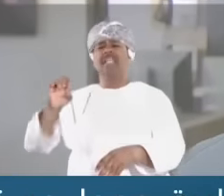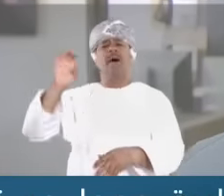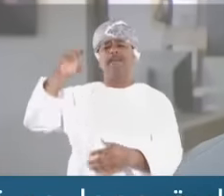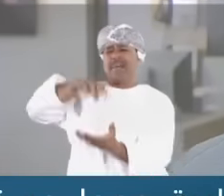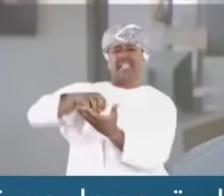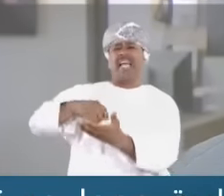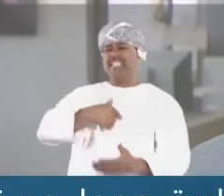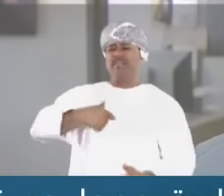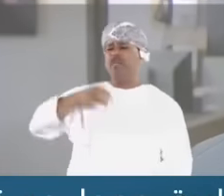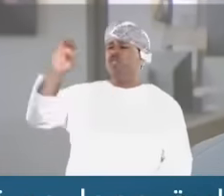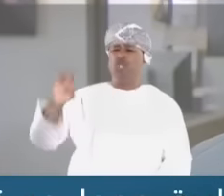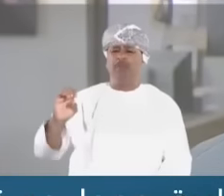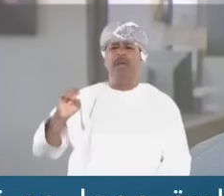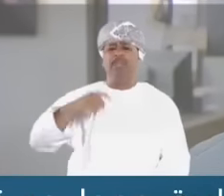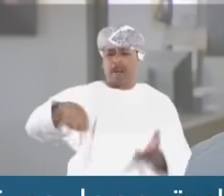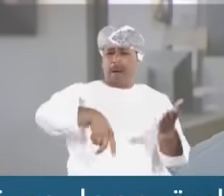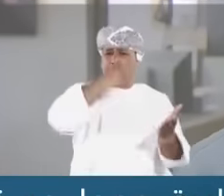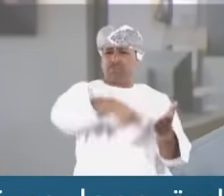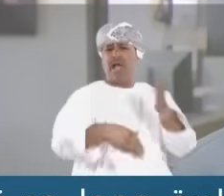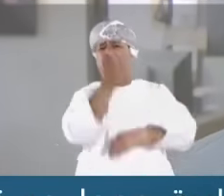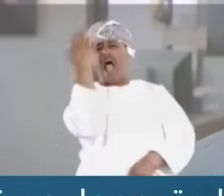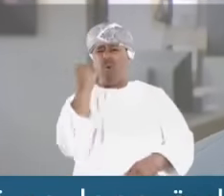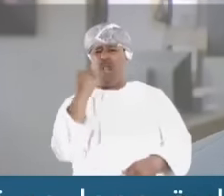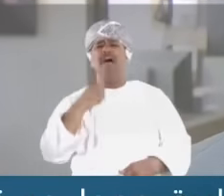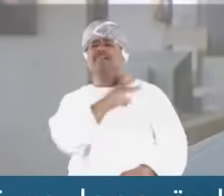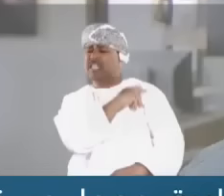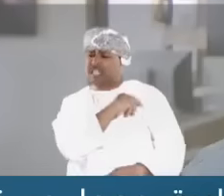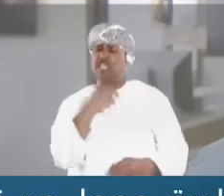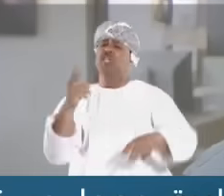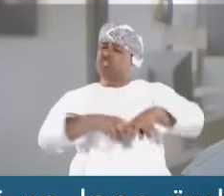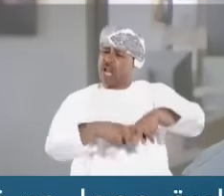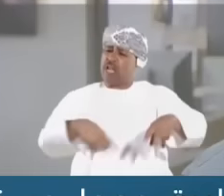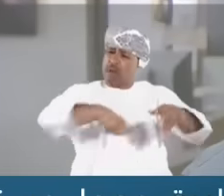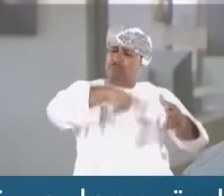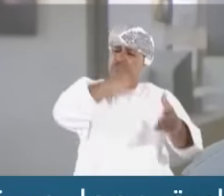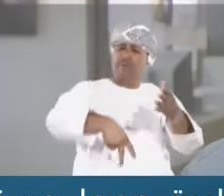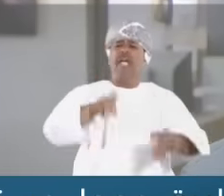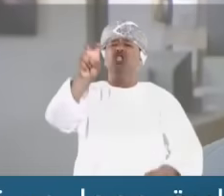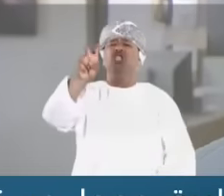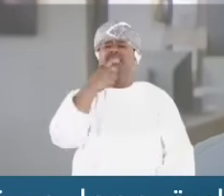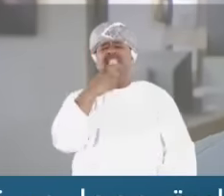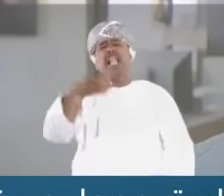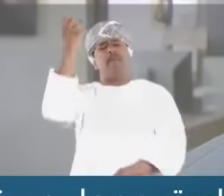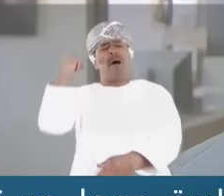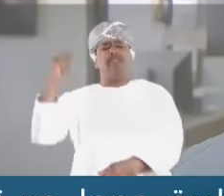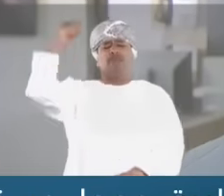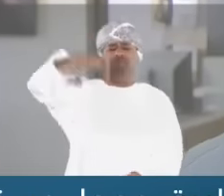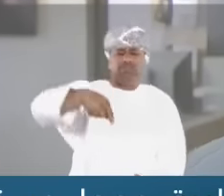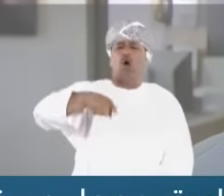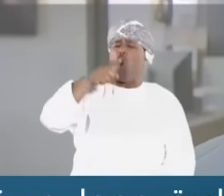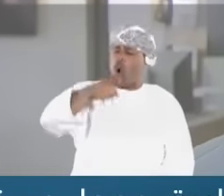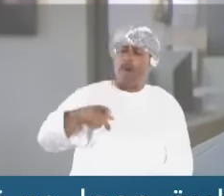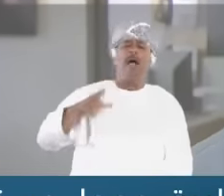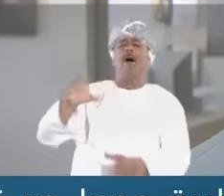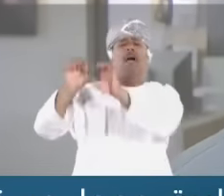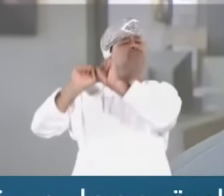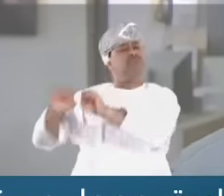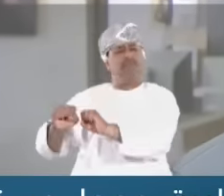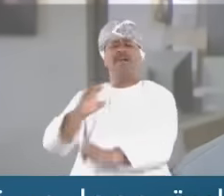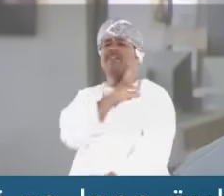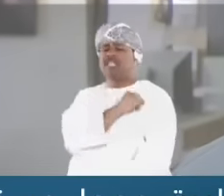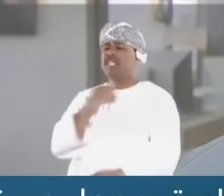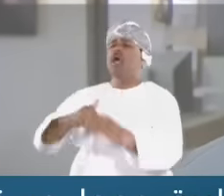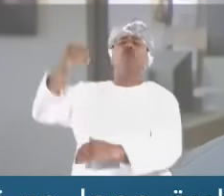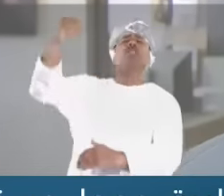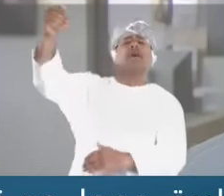طبقا لاتفاقيات أوسلو التي وقع عليها الفلسطينيون والإسرائيليون منذ أكثر من 20 عاما هي جزء متكامل من دولة فلسطين